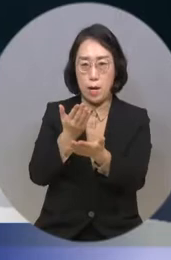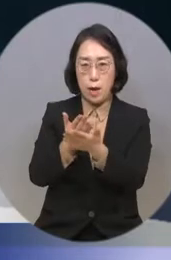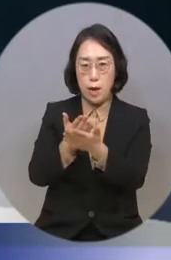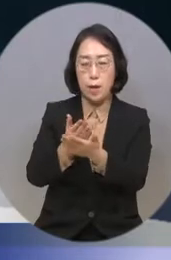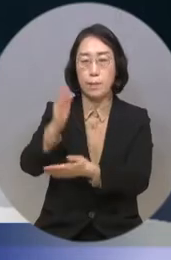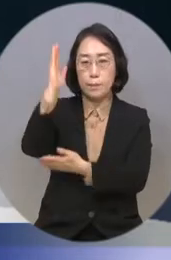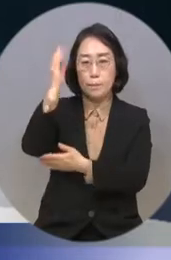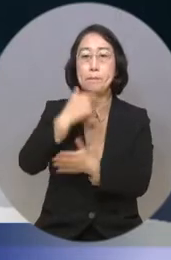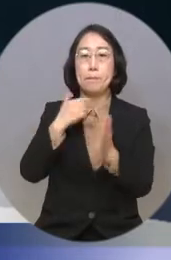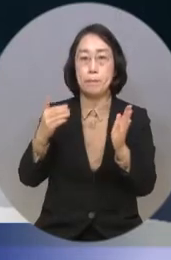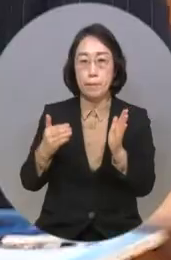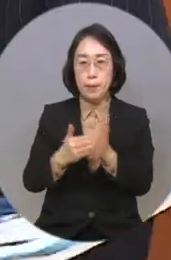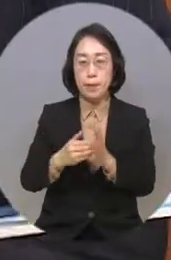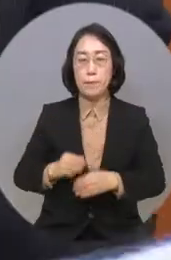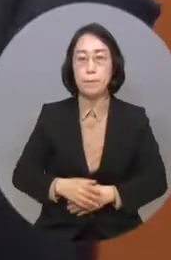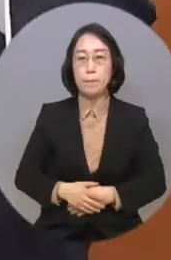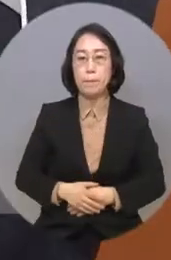높였습니다.